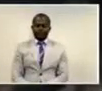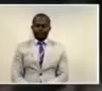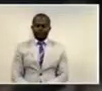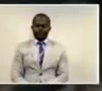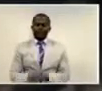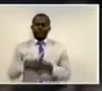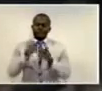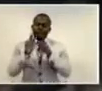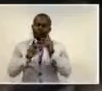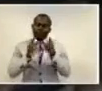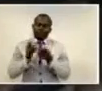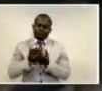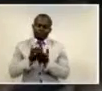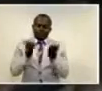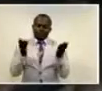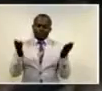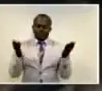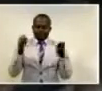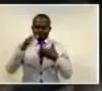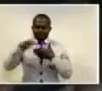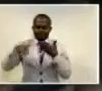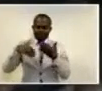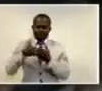bantu mwese rero muri hano